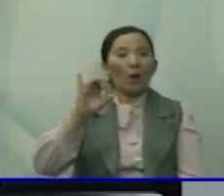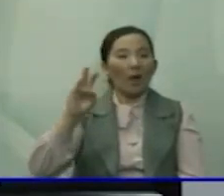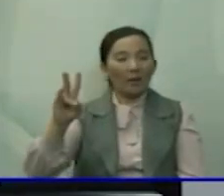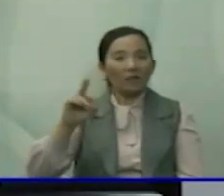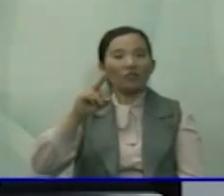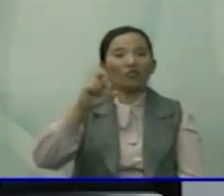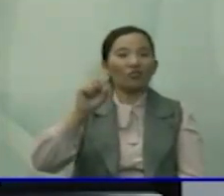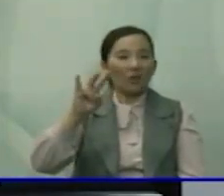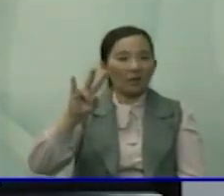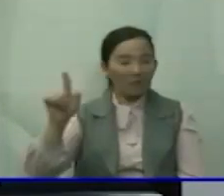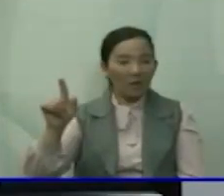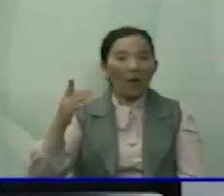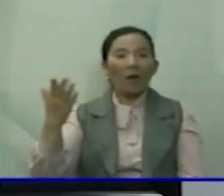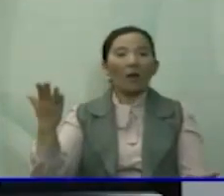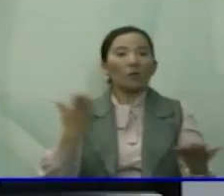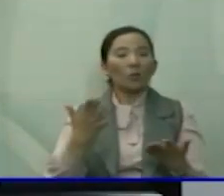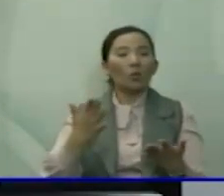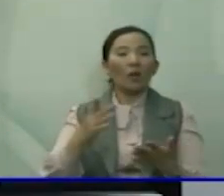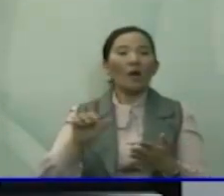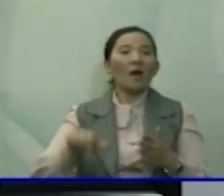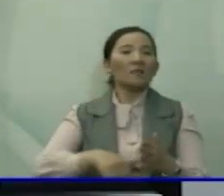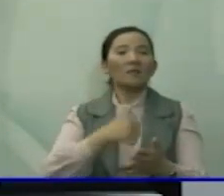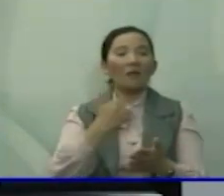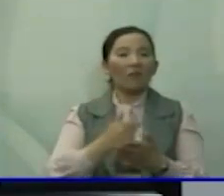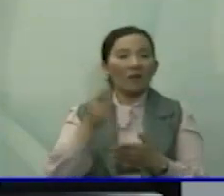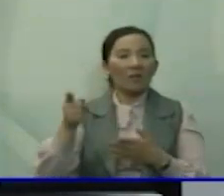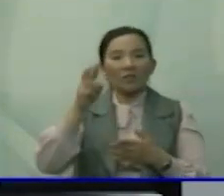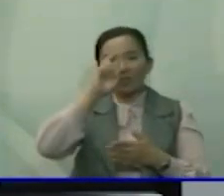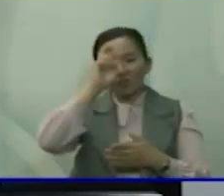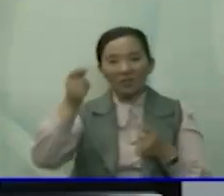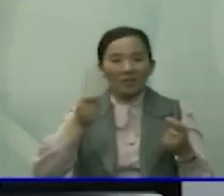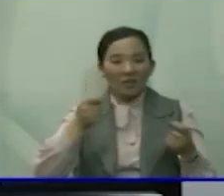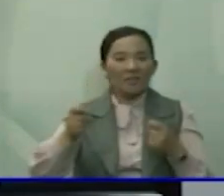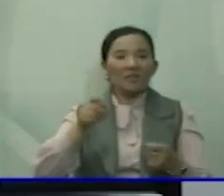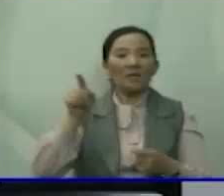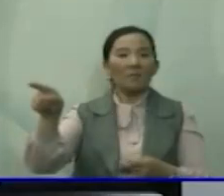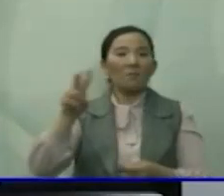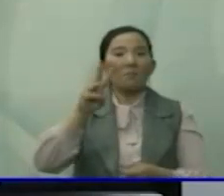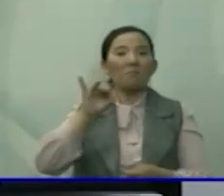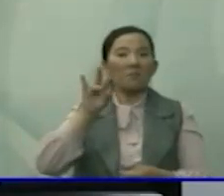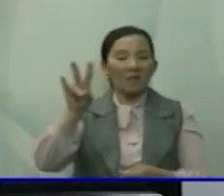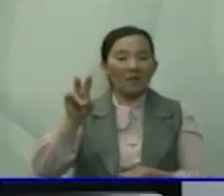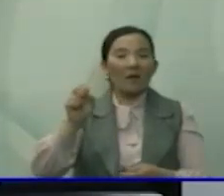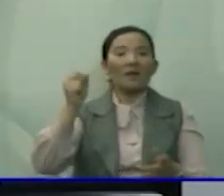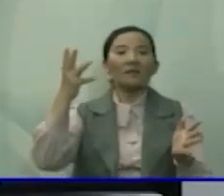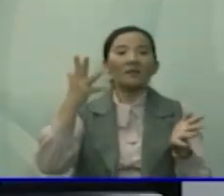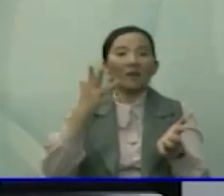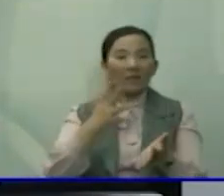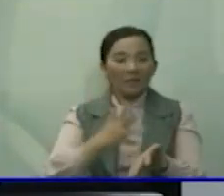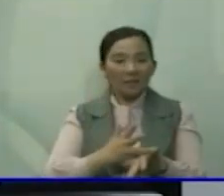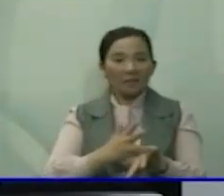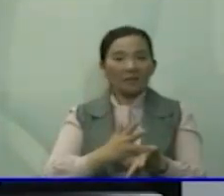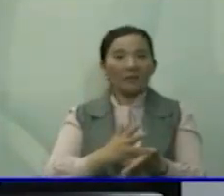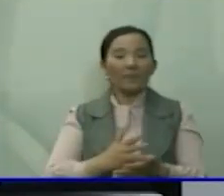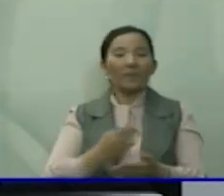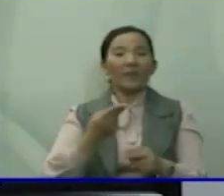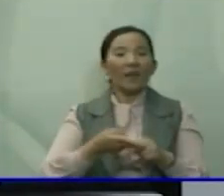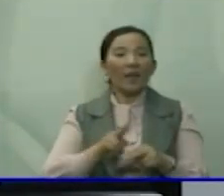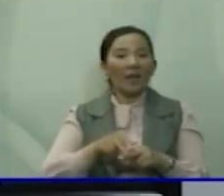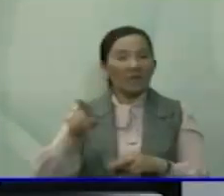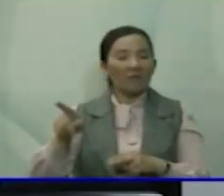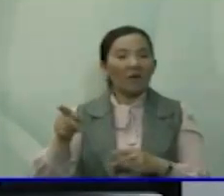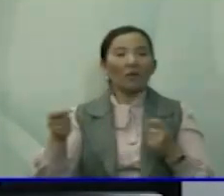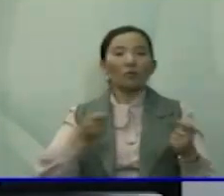джейн который основал династию мин столицей этого